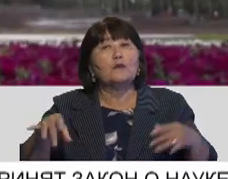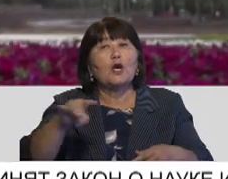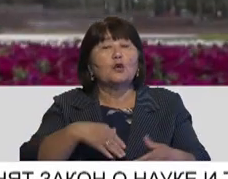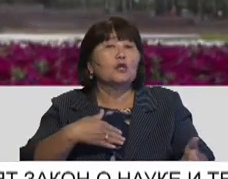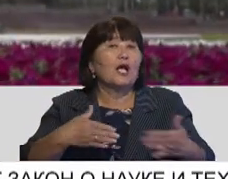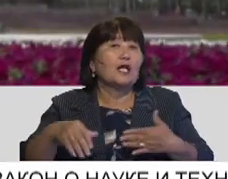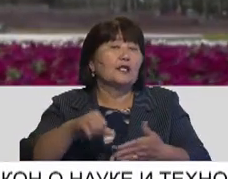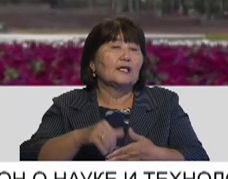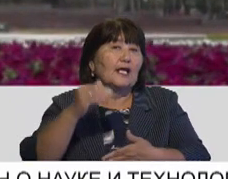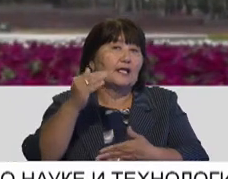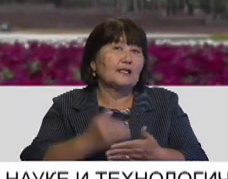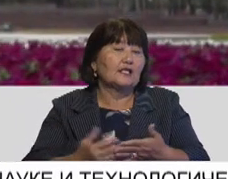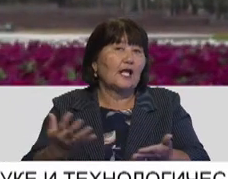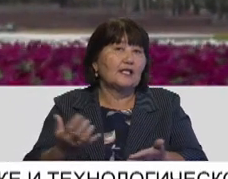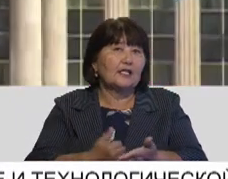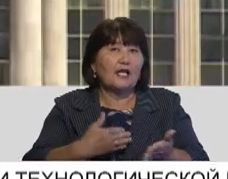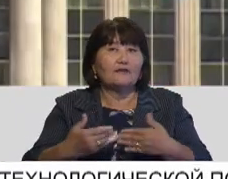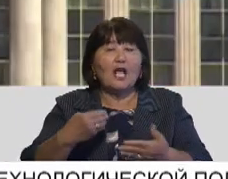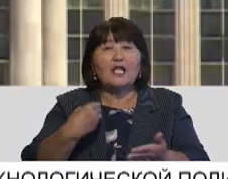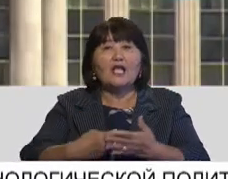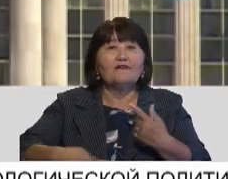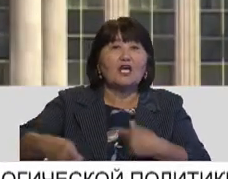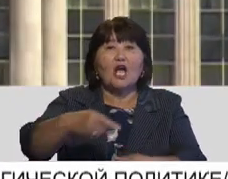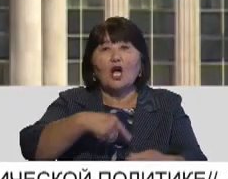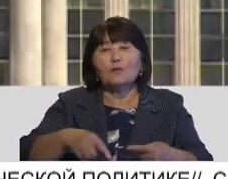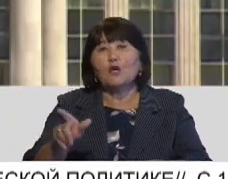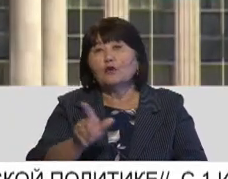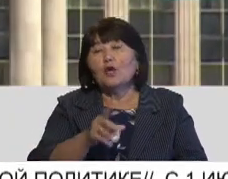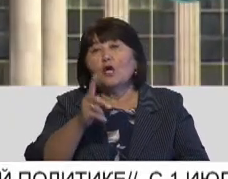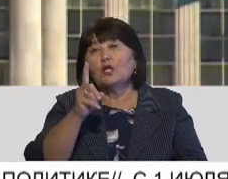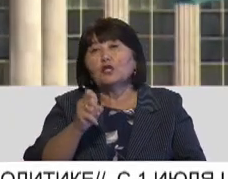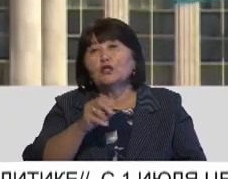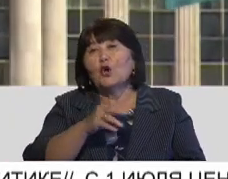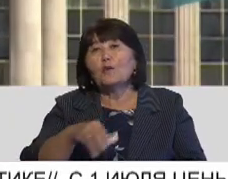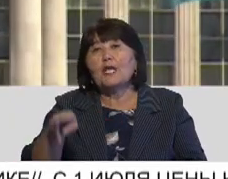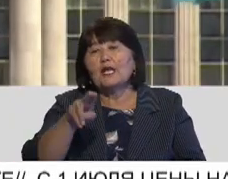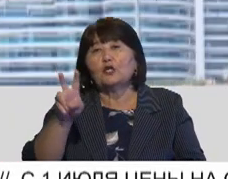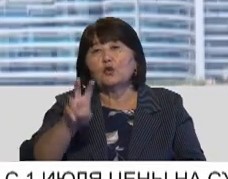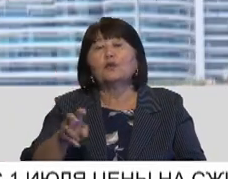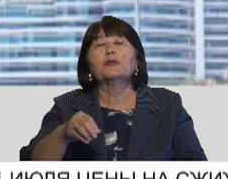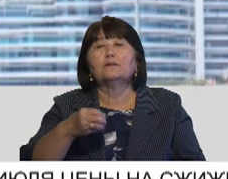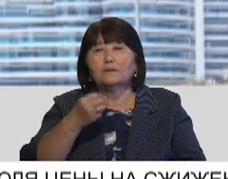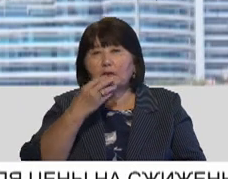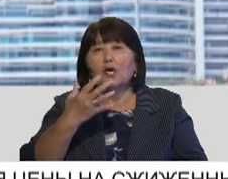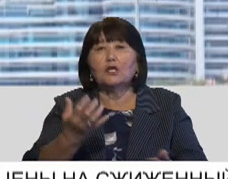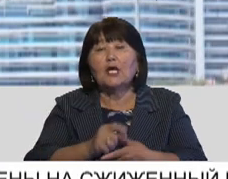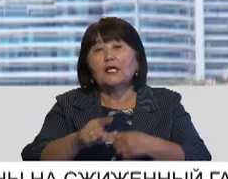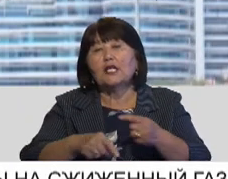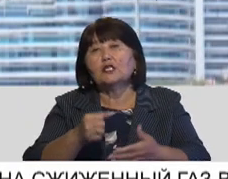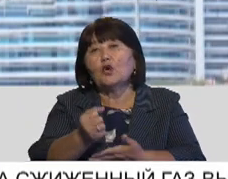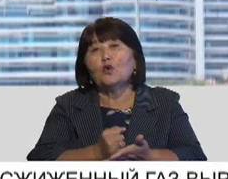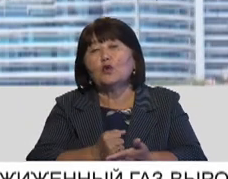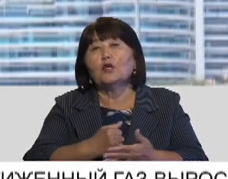взаимодействия задача по достижению взаимного товарооборота до 100 млрд долларов является вполне достижимой Для дальнейшего